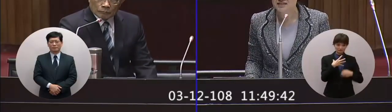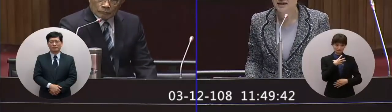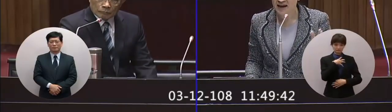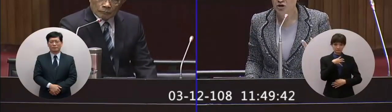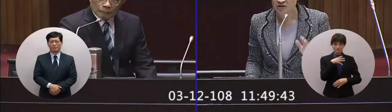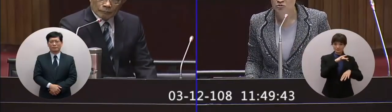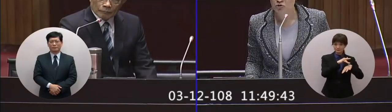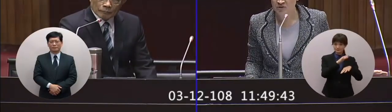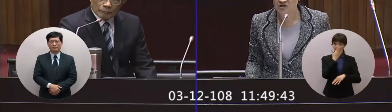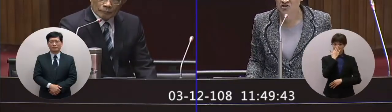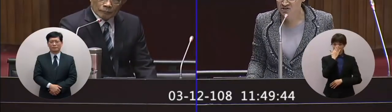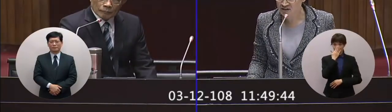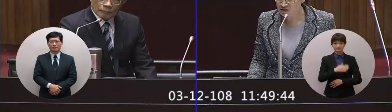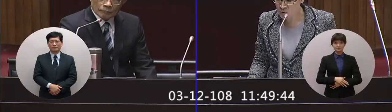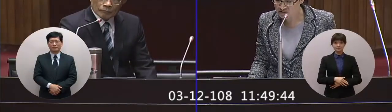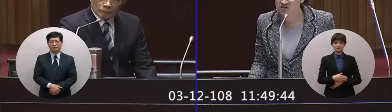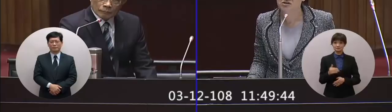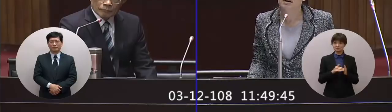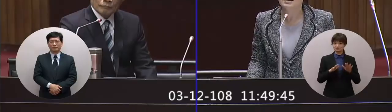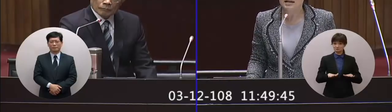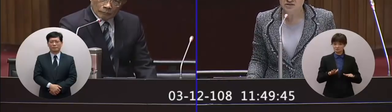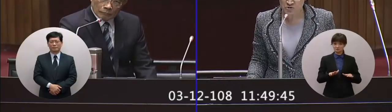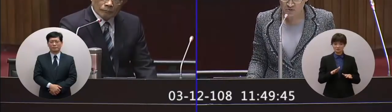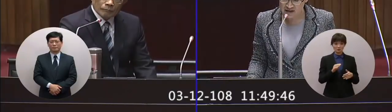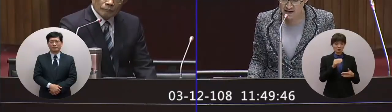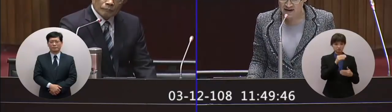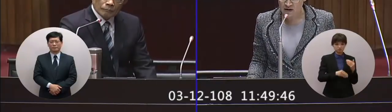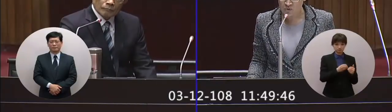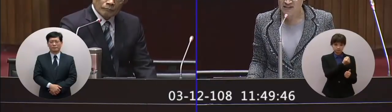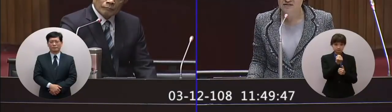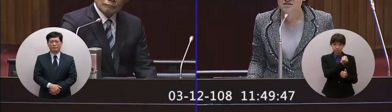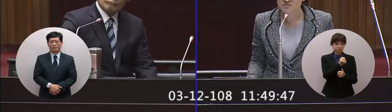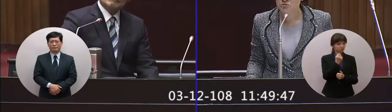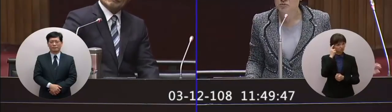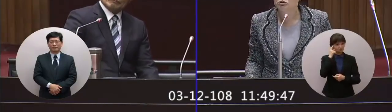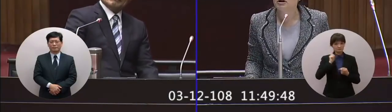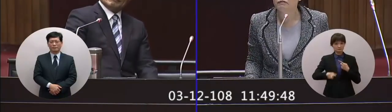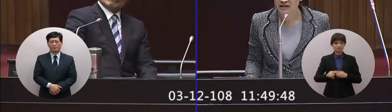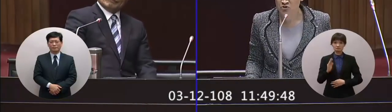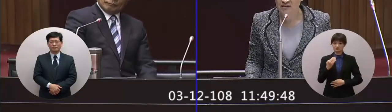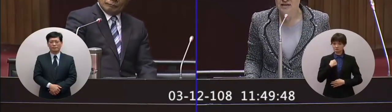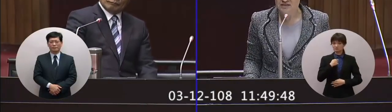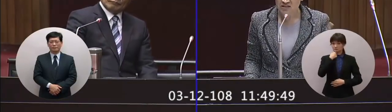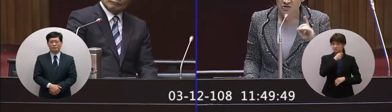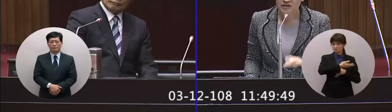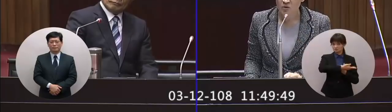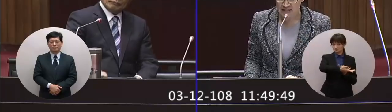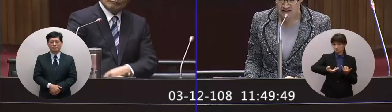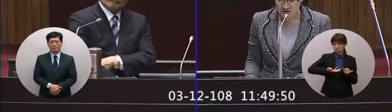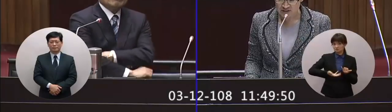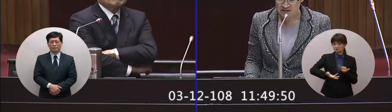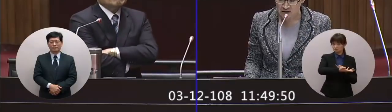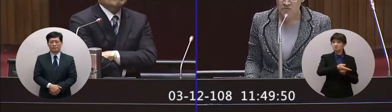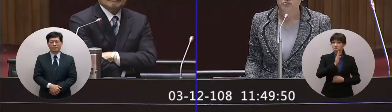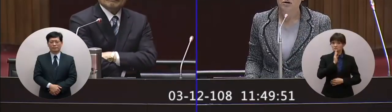是到今天还有很多不合时宜的管制哦。但是作为一个海洋国家的子民，我们需要翻转，其中一个